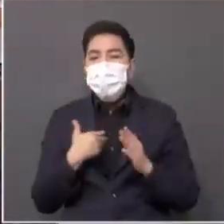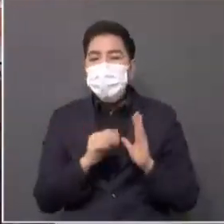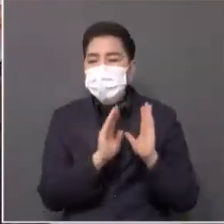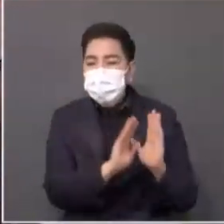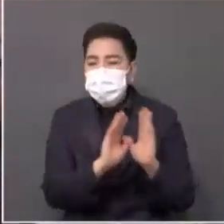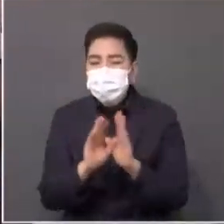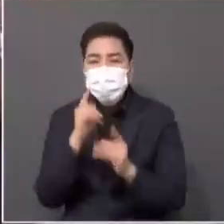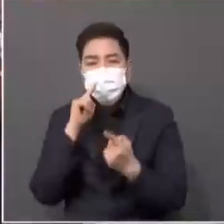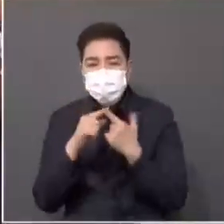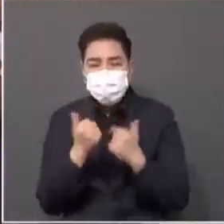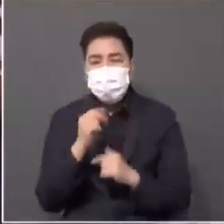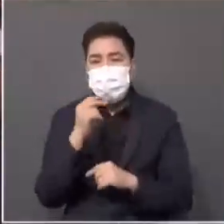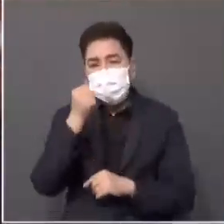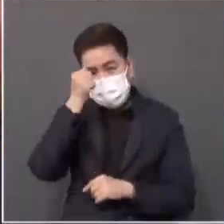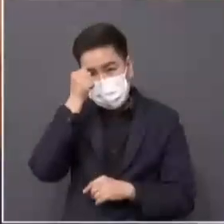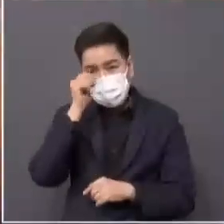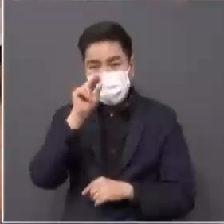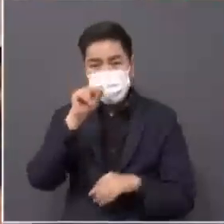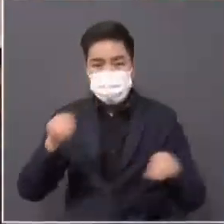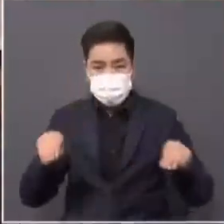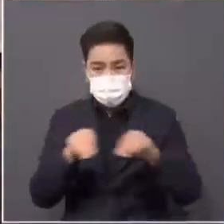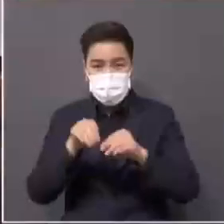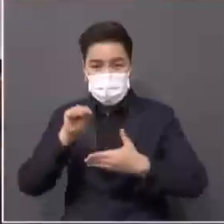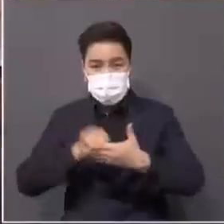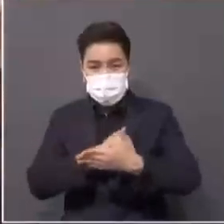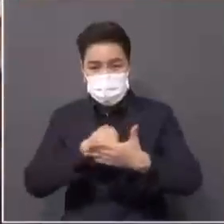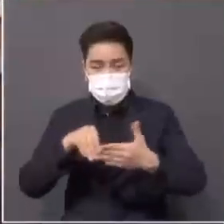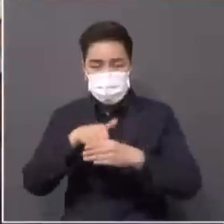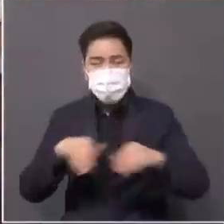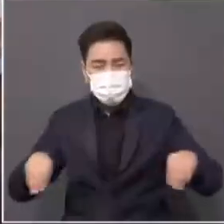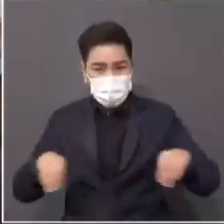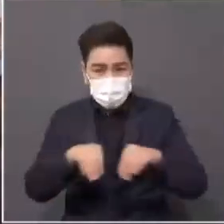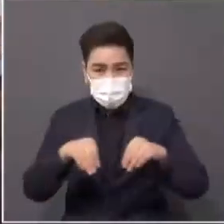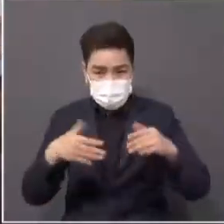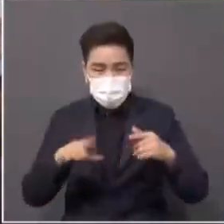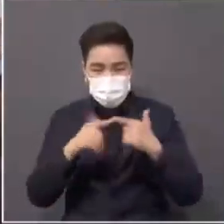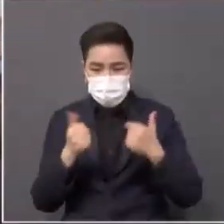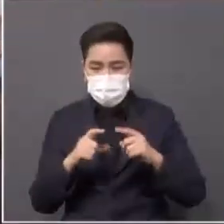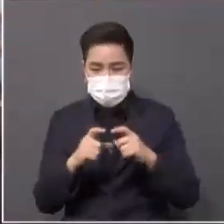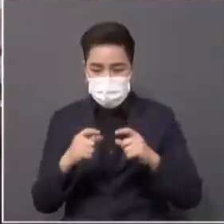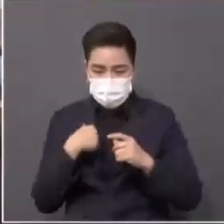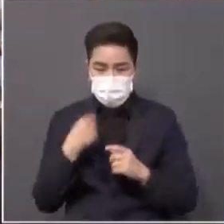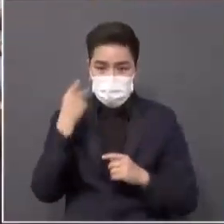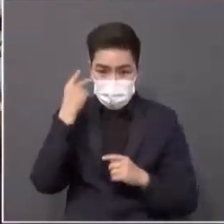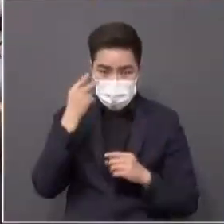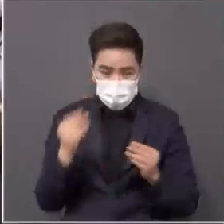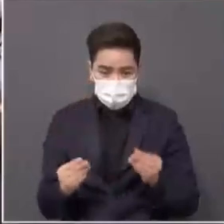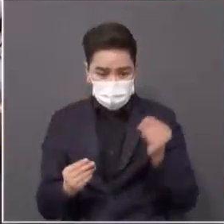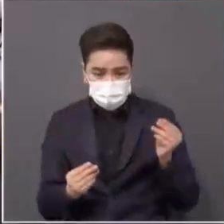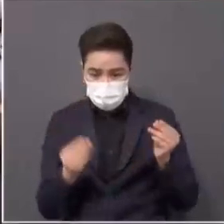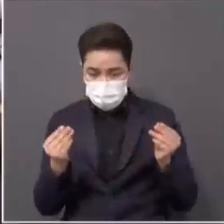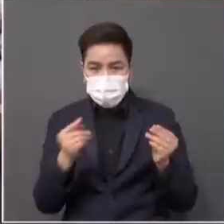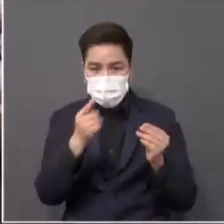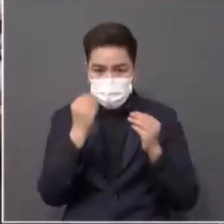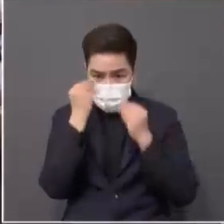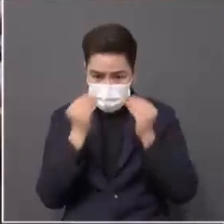ขอฝากว่าอีก 30กว่าวันเท่านั้นจะถึงวันเลือกตั้งแล้วนะคะสำหรับการเลือกตั้งบัตร 2ใบขอให้ประชาชน